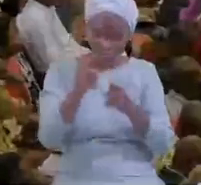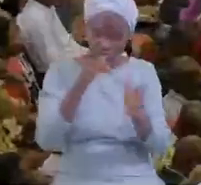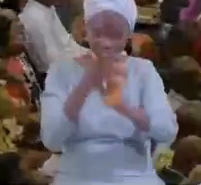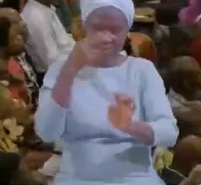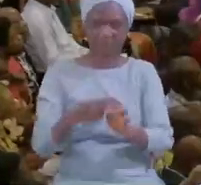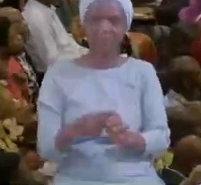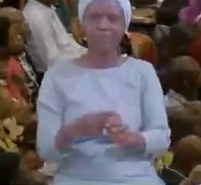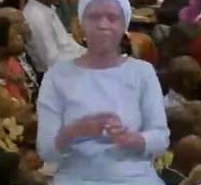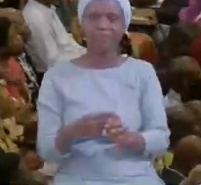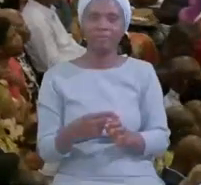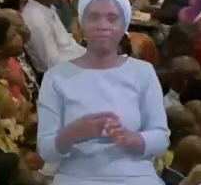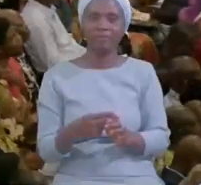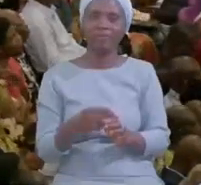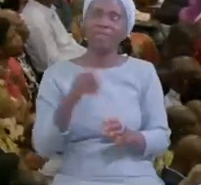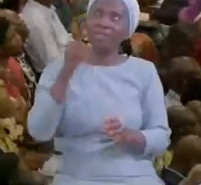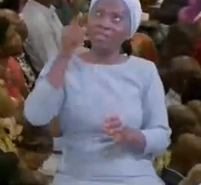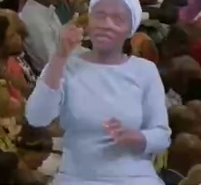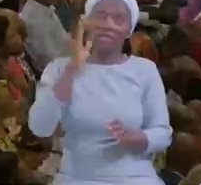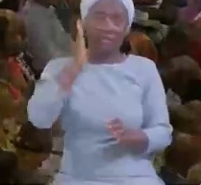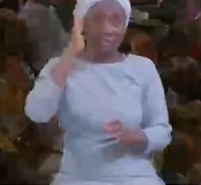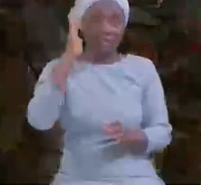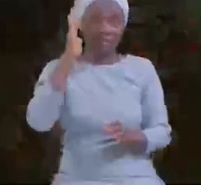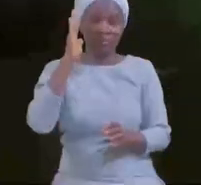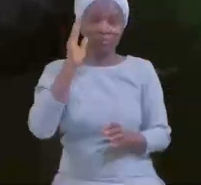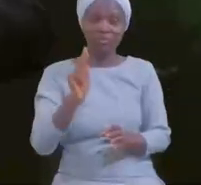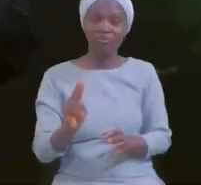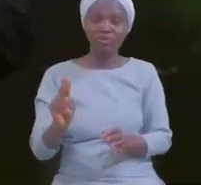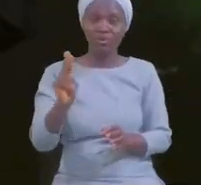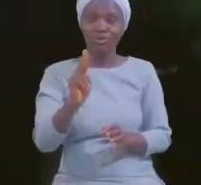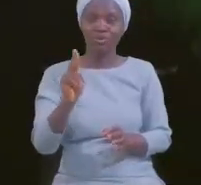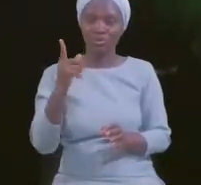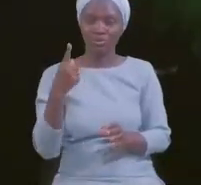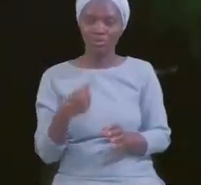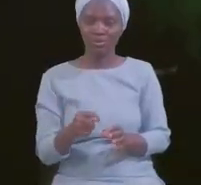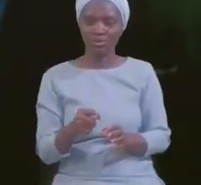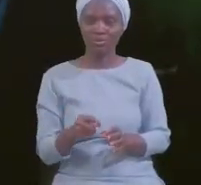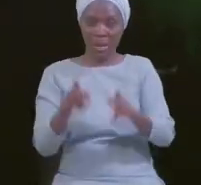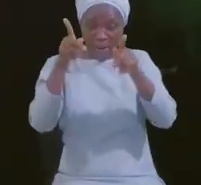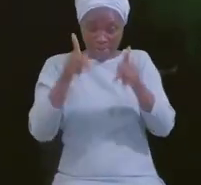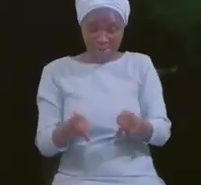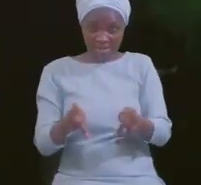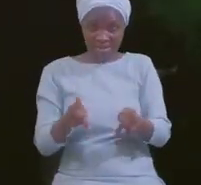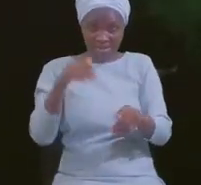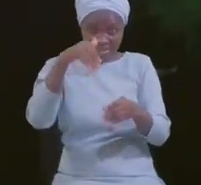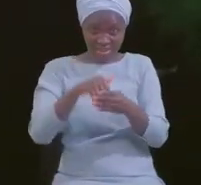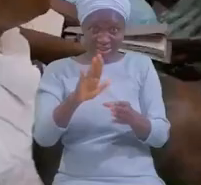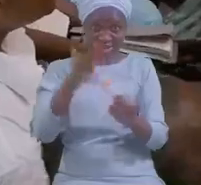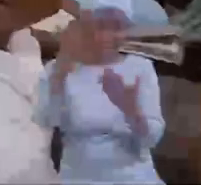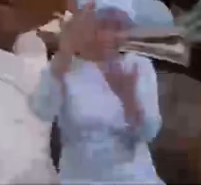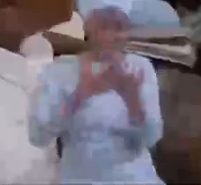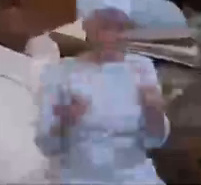et il va utiliser la personne que vous voyez devant vous comme son microphone.